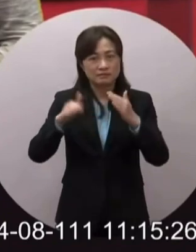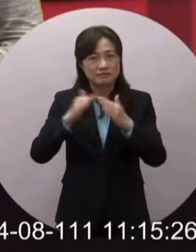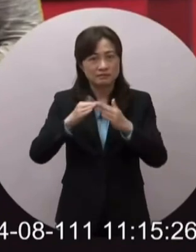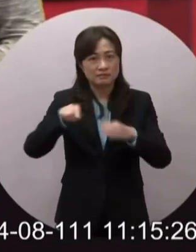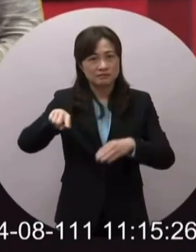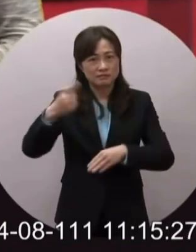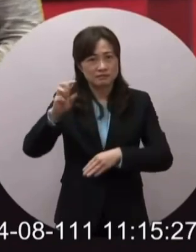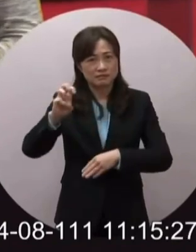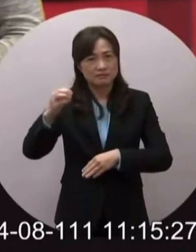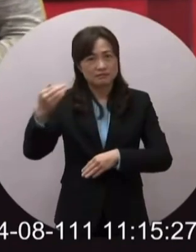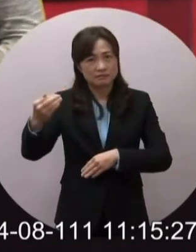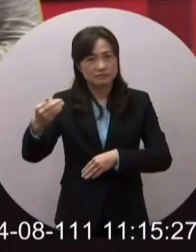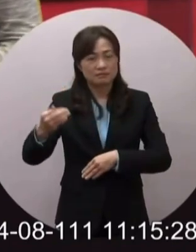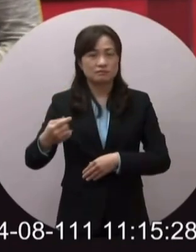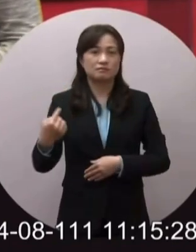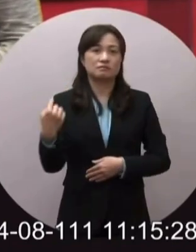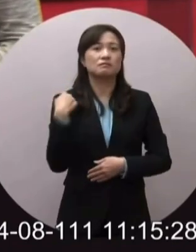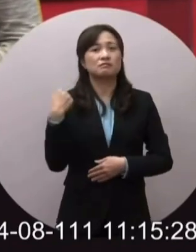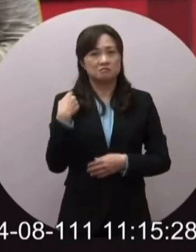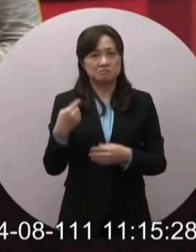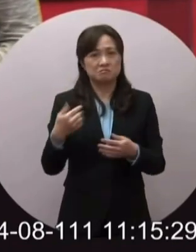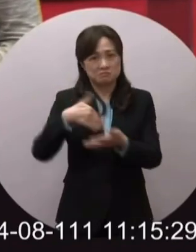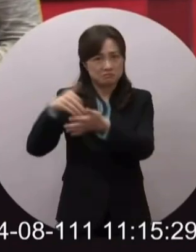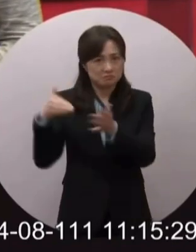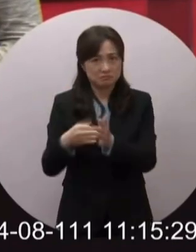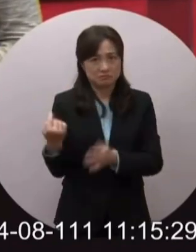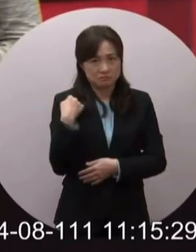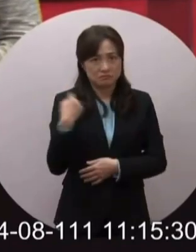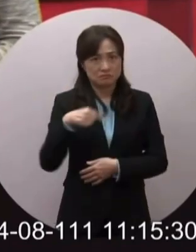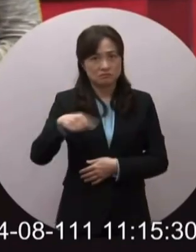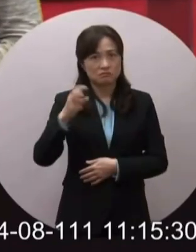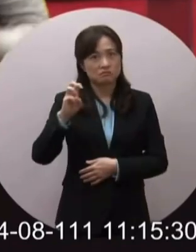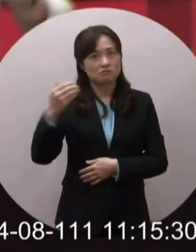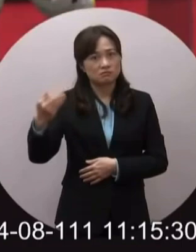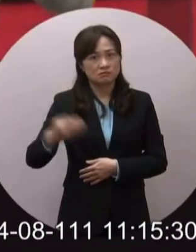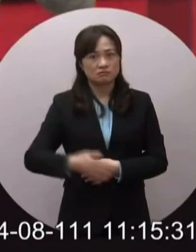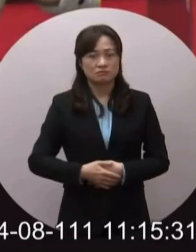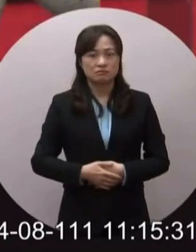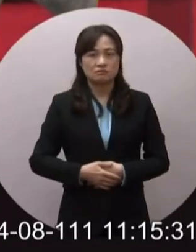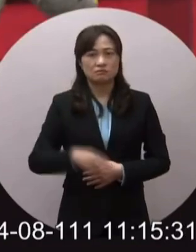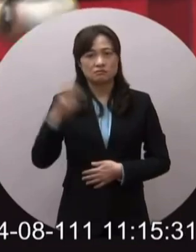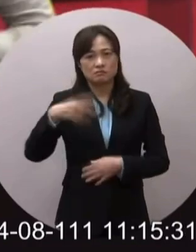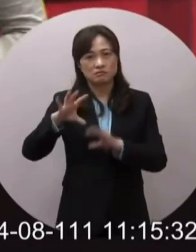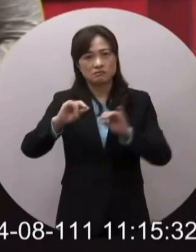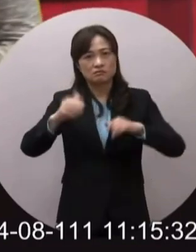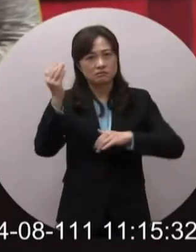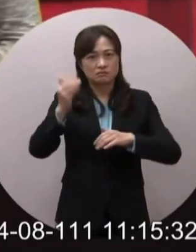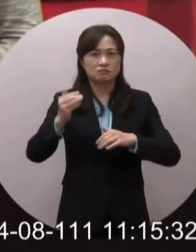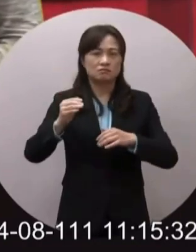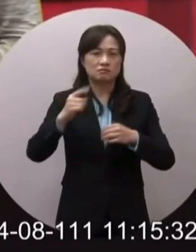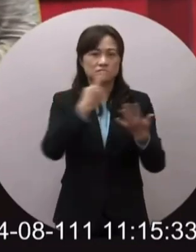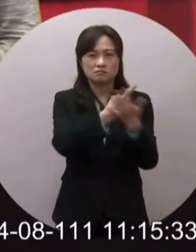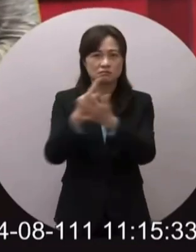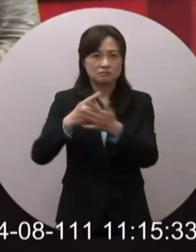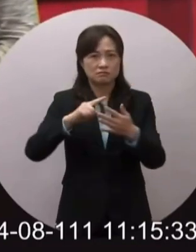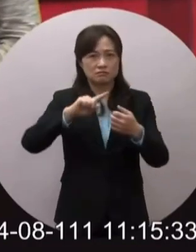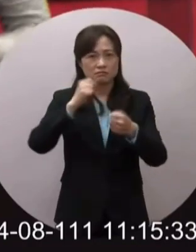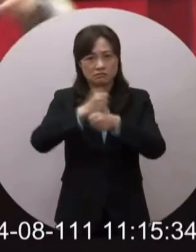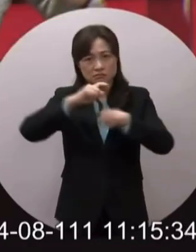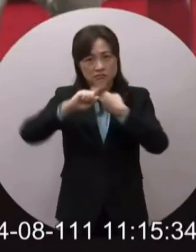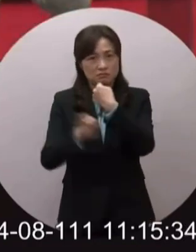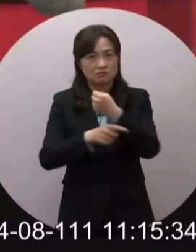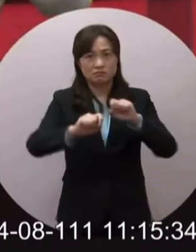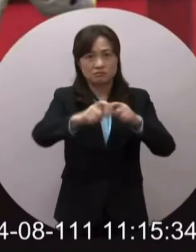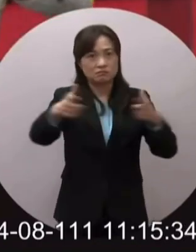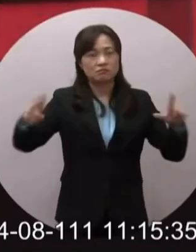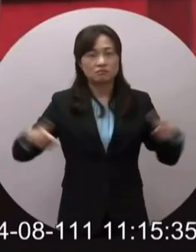对 不？ 对， 应该又涨了139间的啦，嘿。 应该也这样。 然后地方因为又做法不同 对 嘛， 对， 所以还有一个就是因